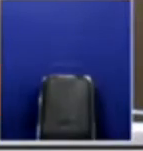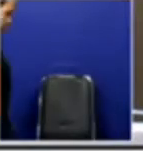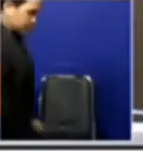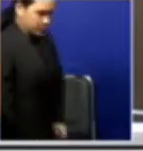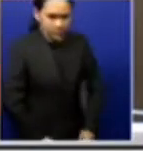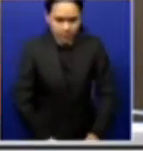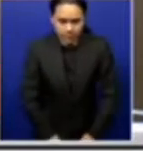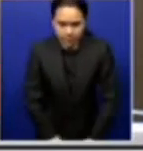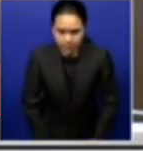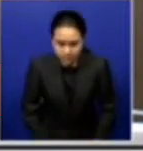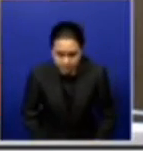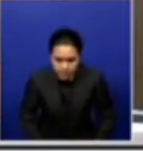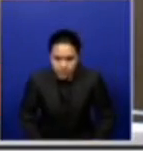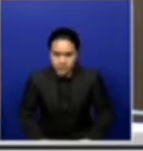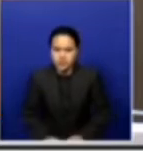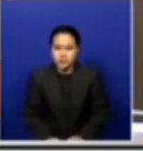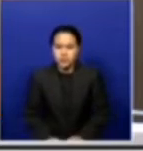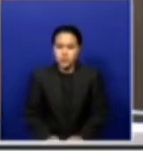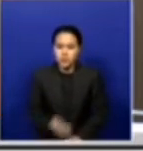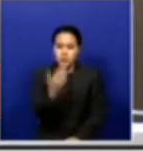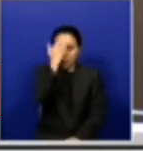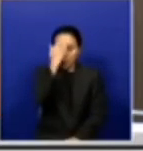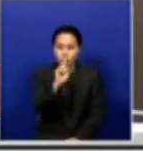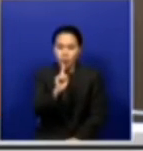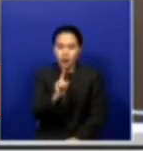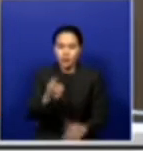เพราะว่าเหตุผลที่รัฐบาลเนี่ย